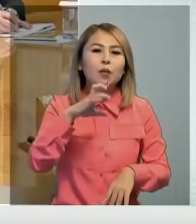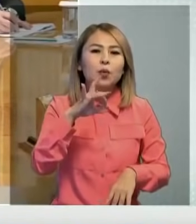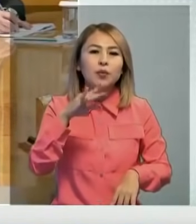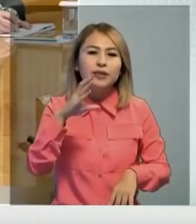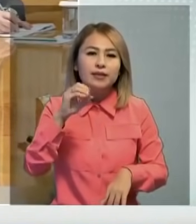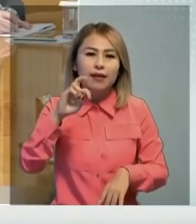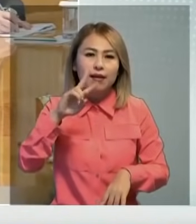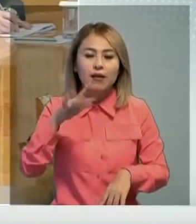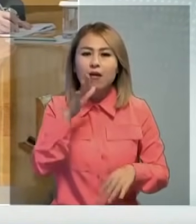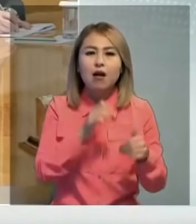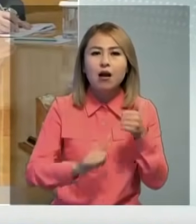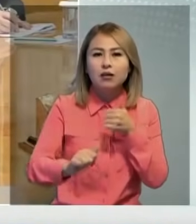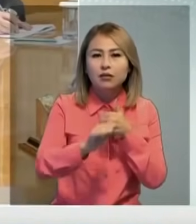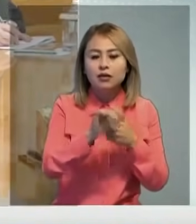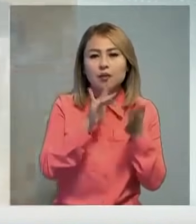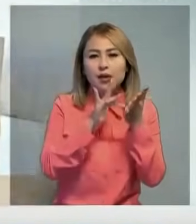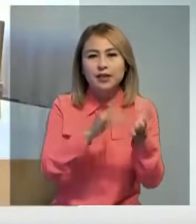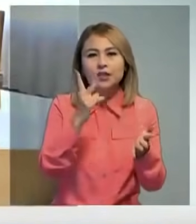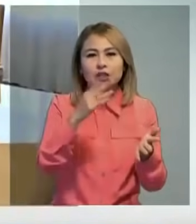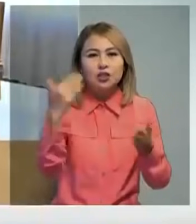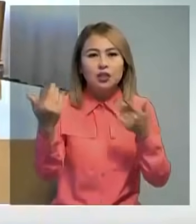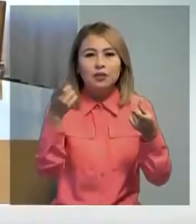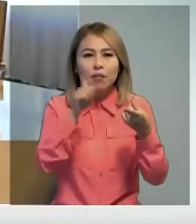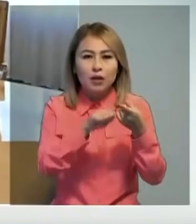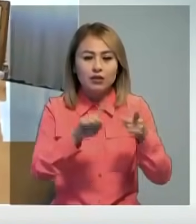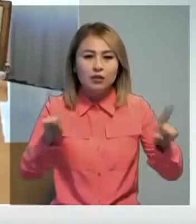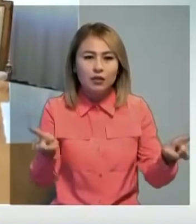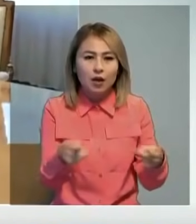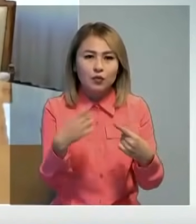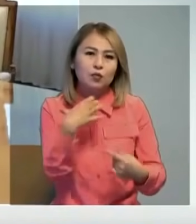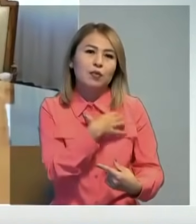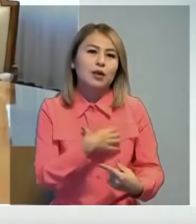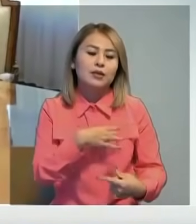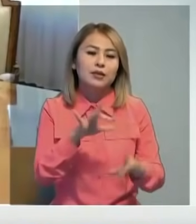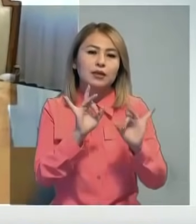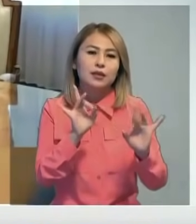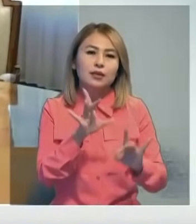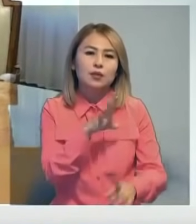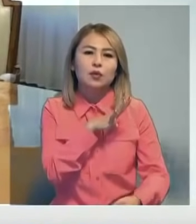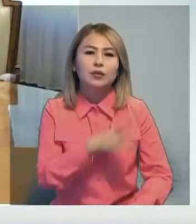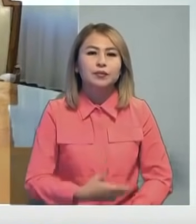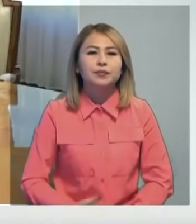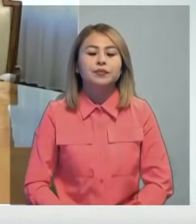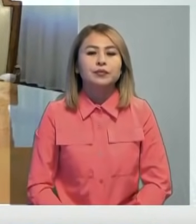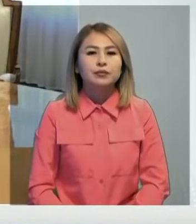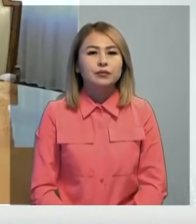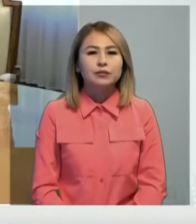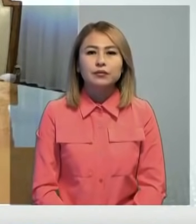Қазақстан президентінің Брюссельге алдағы сапары екі жақты байланыстарды дамытуда маңызды кезең болады.